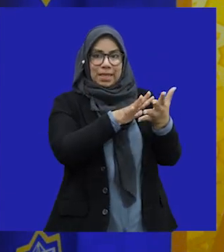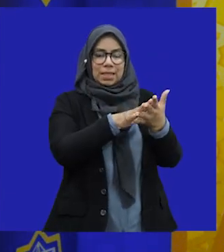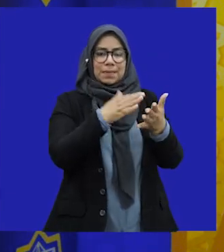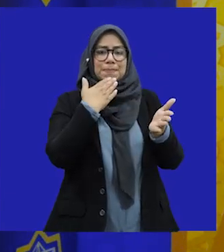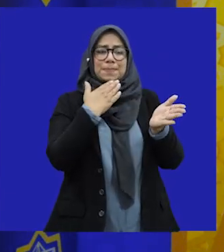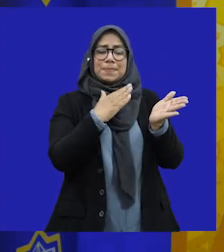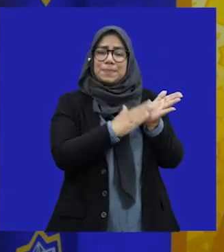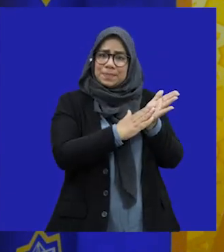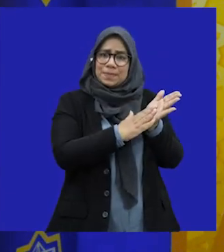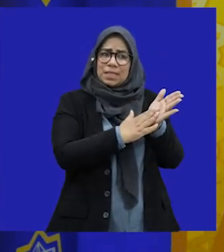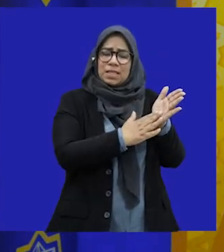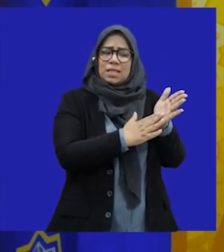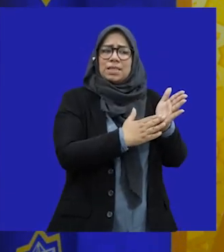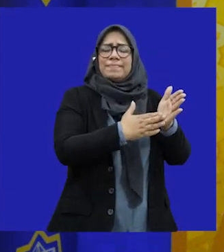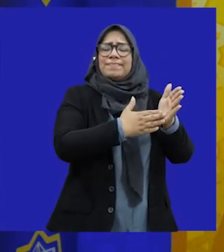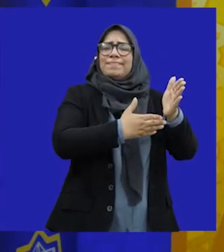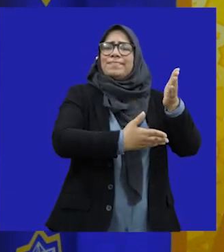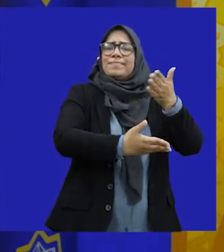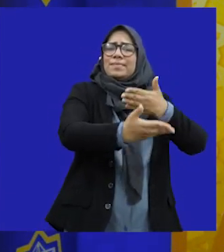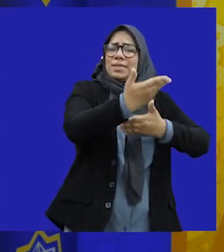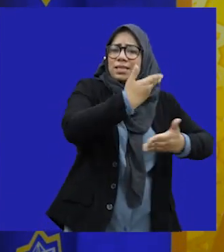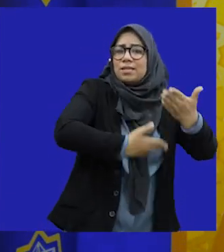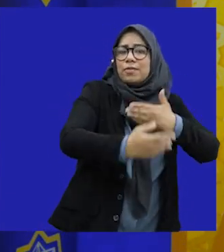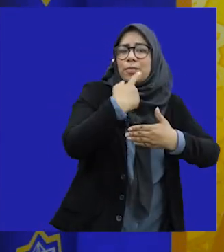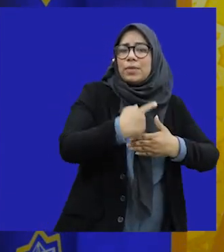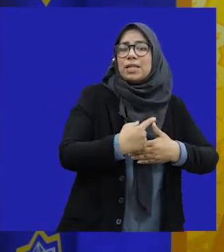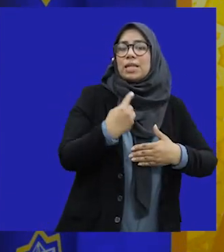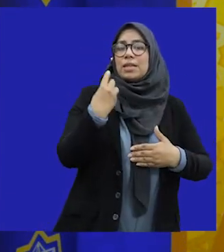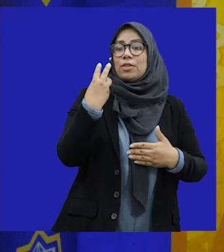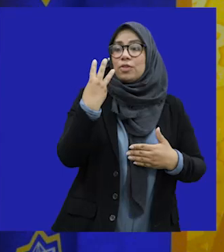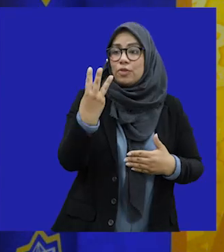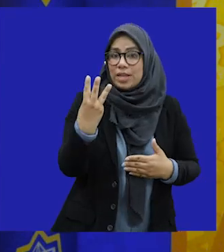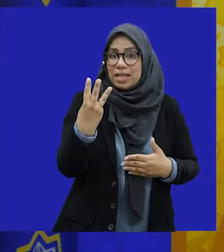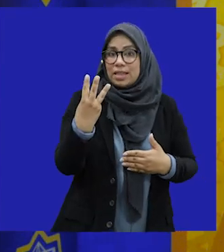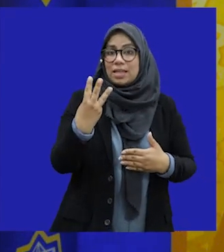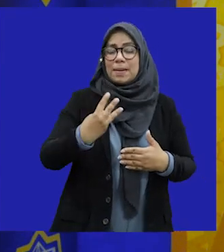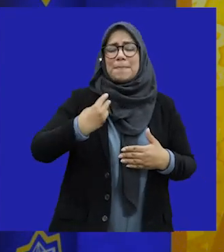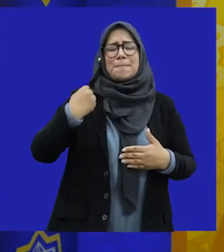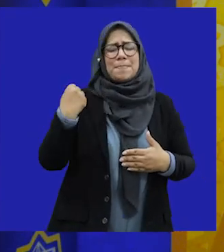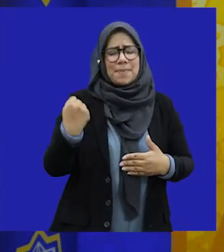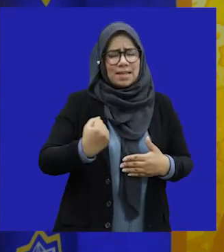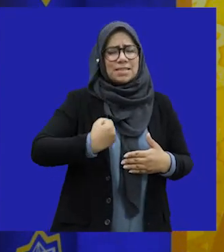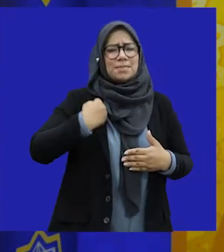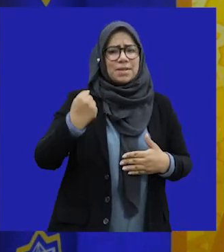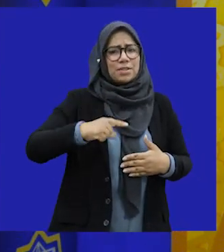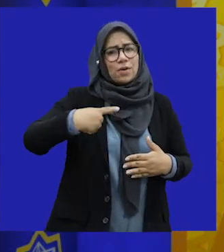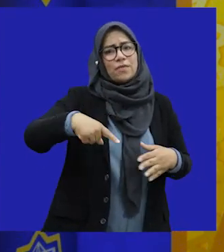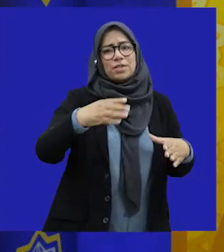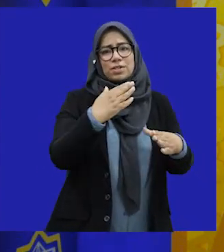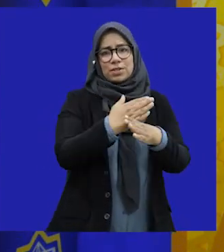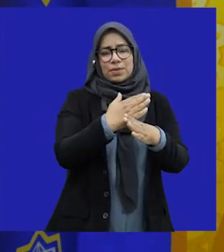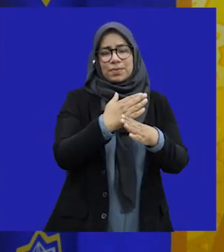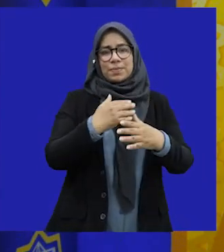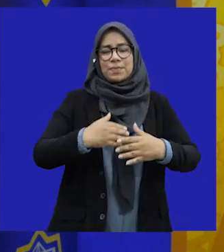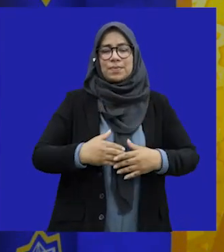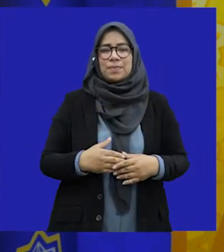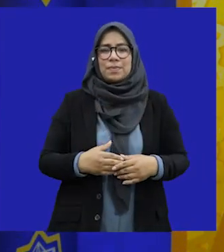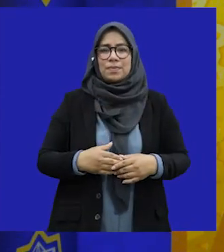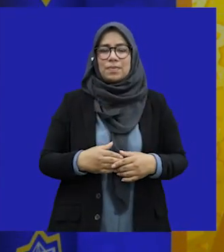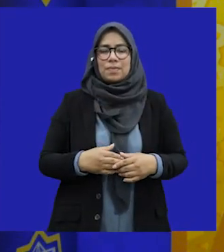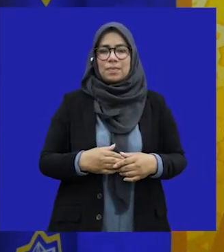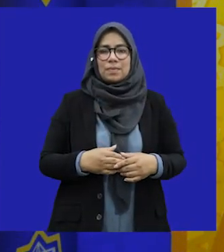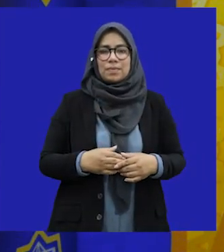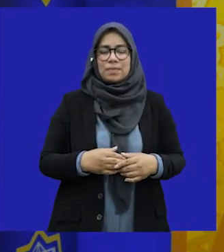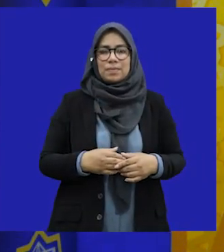upon him, instructed me to observe 3 practices, or 3 things. صيام 3